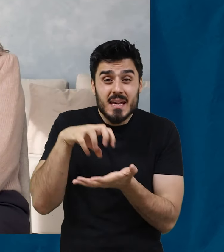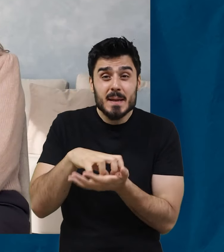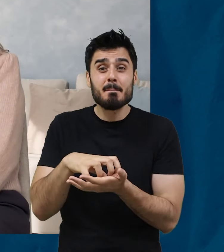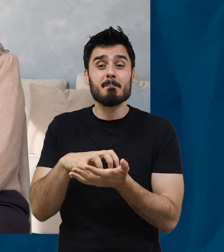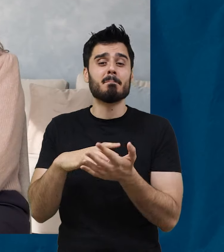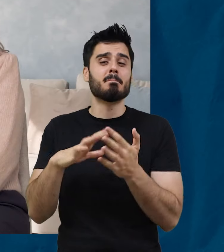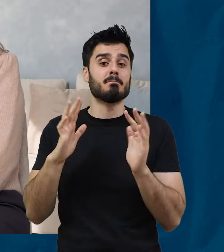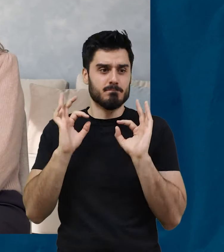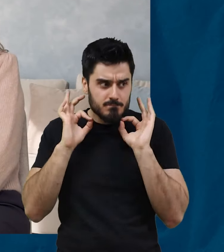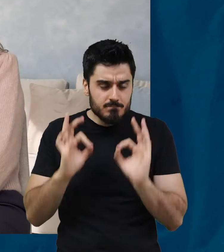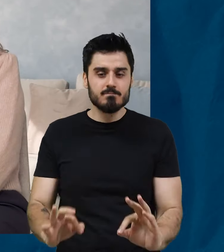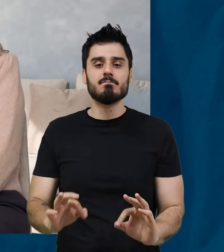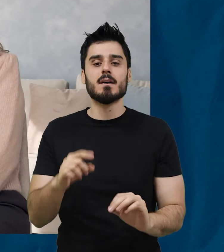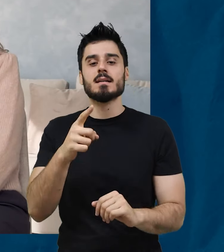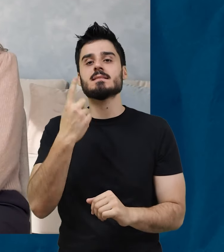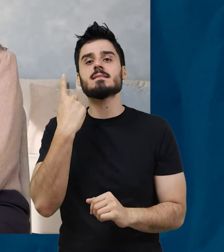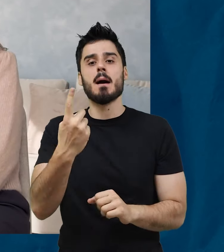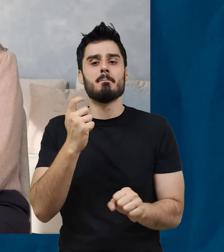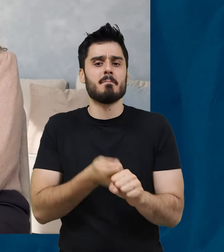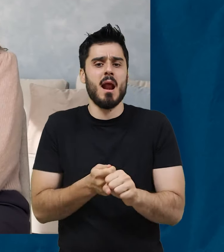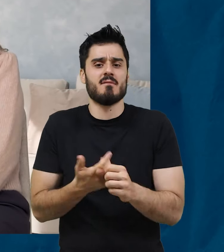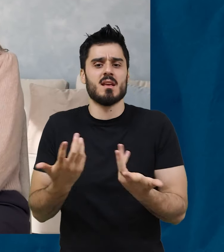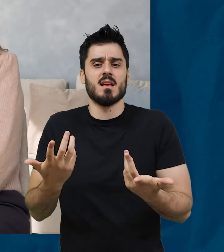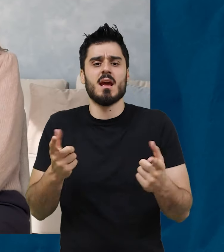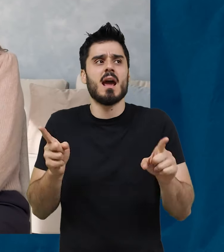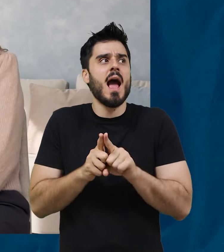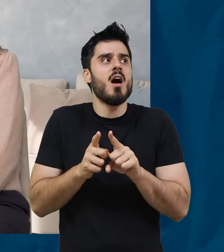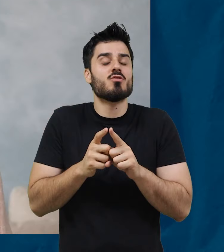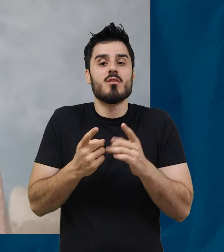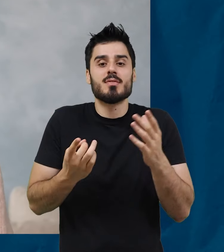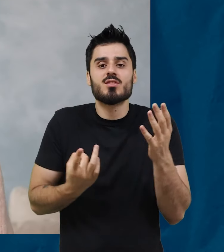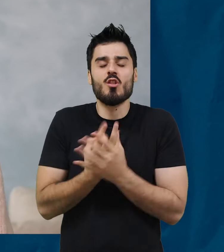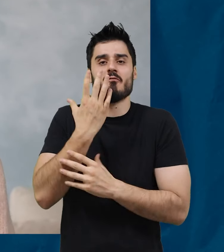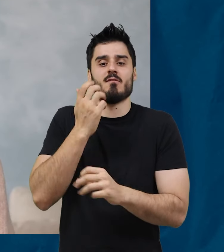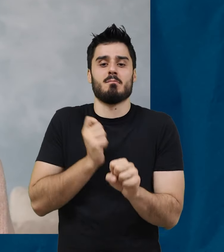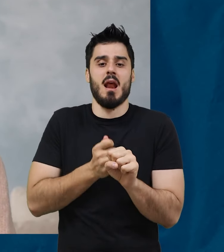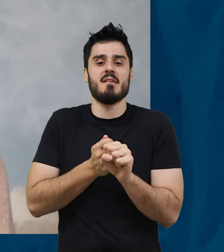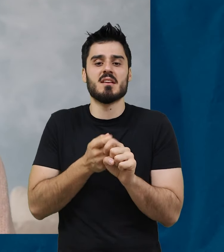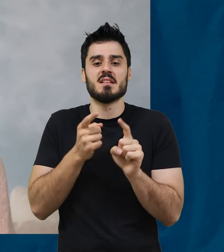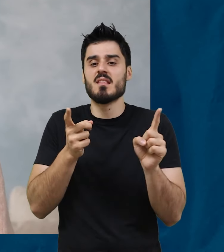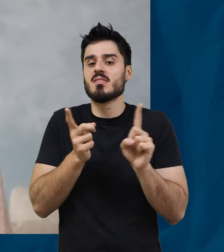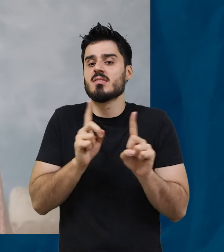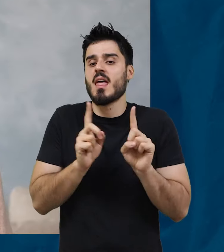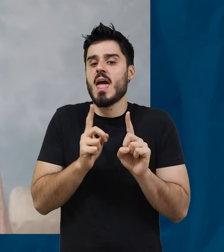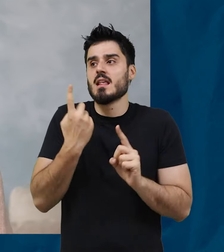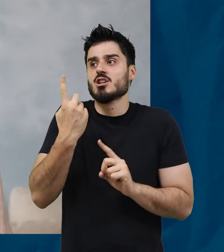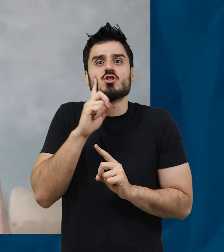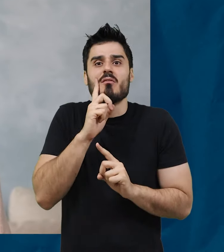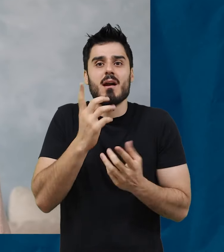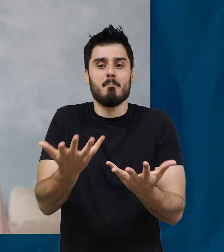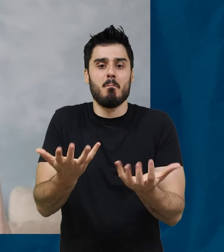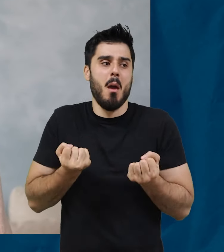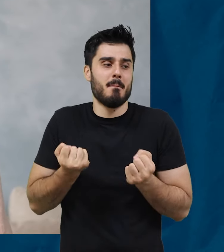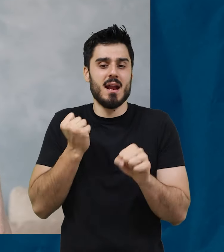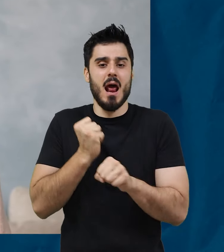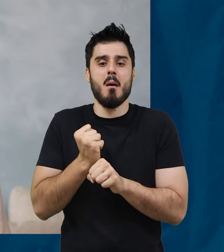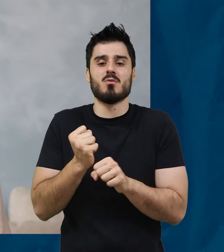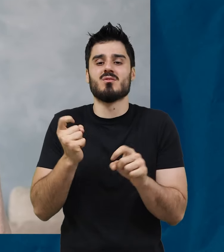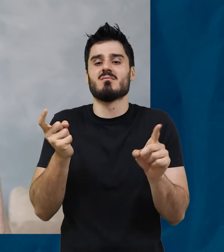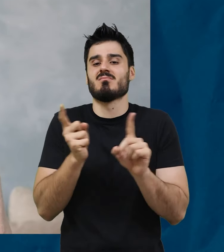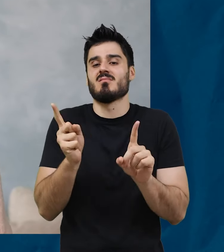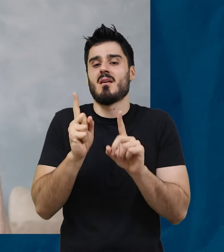който всъщност създава. Това е като да създадеш нещо ново, а това не е работа на един човек и особено